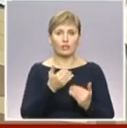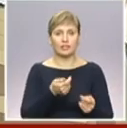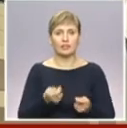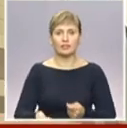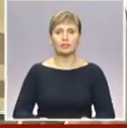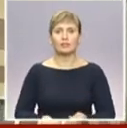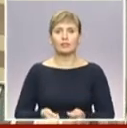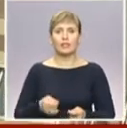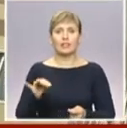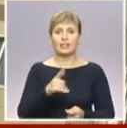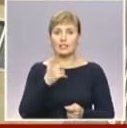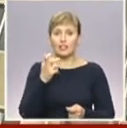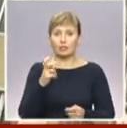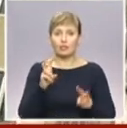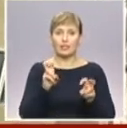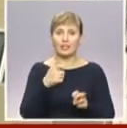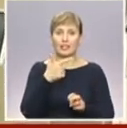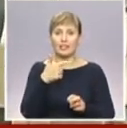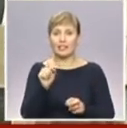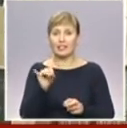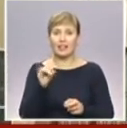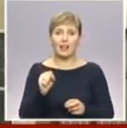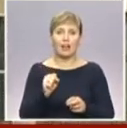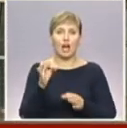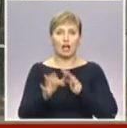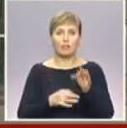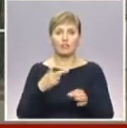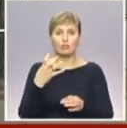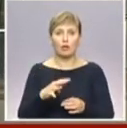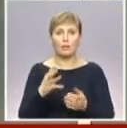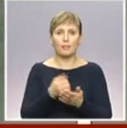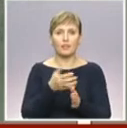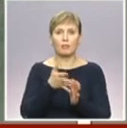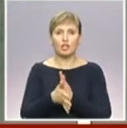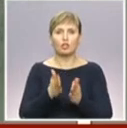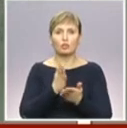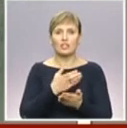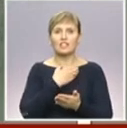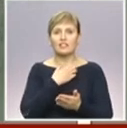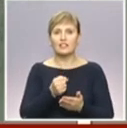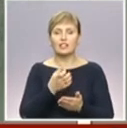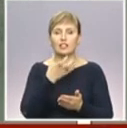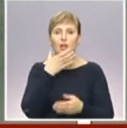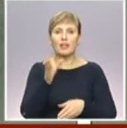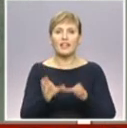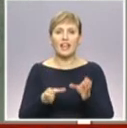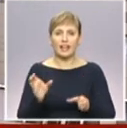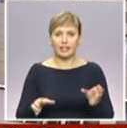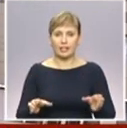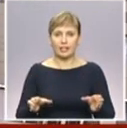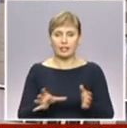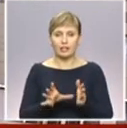района. Из 300 гигакалорий в котельной «Орбита» 240 пошли на покрытие существующего дефицита